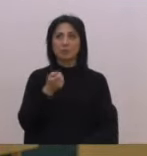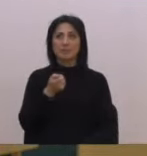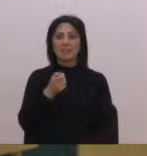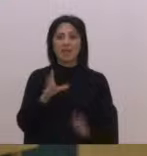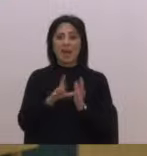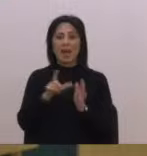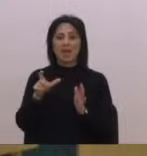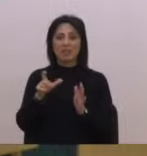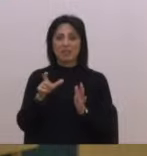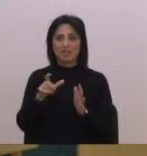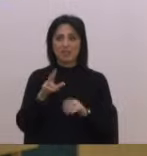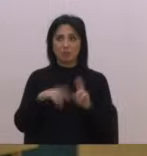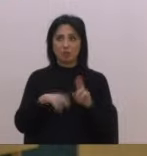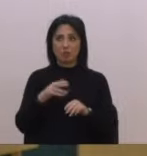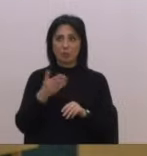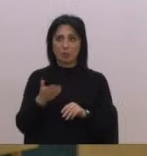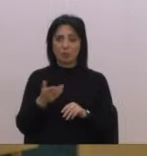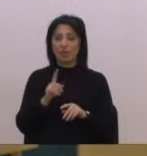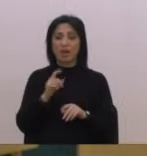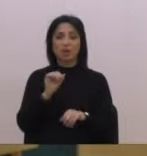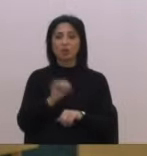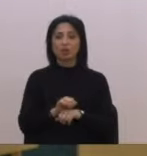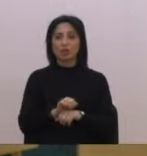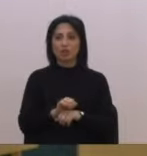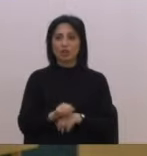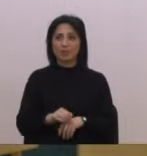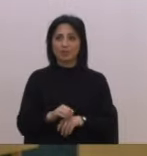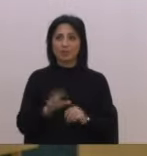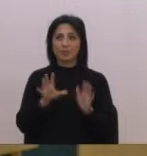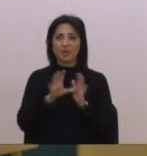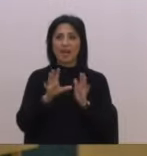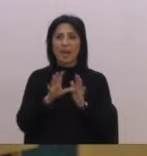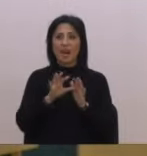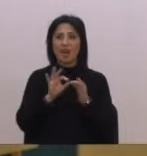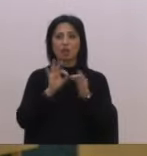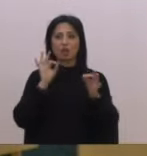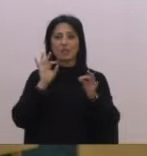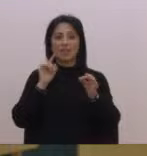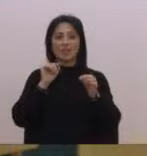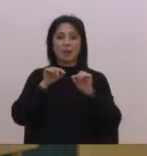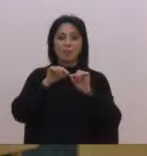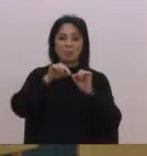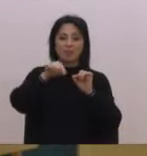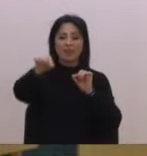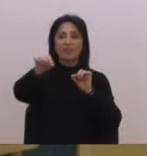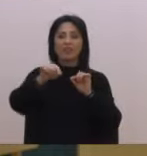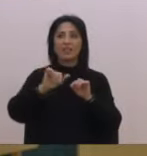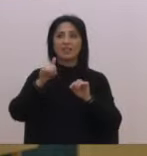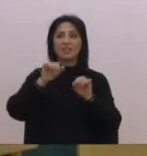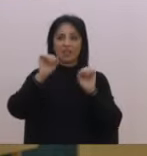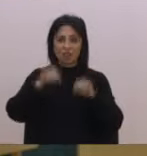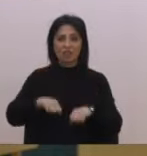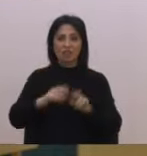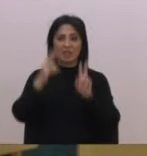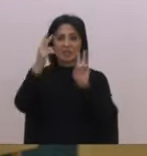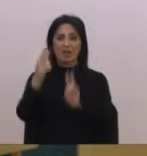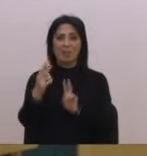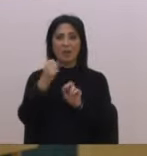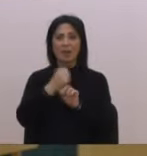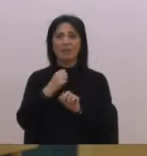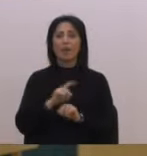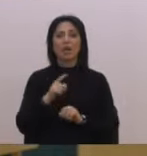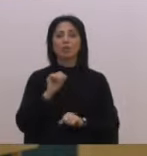hesebis. Შენებლობა, რატომ შეჩერდა ელექტროსადენების მიყვანა იქ სადაც რელიეფურად შესაძლებელია,